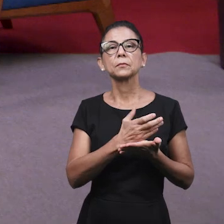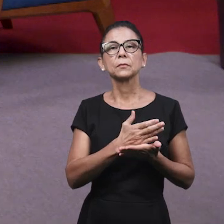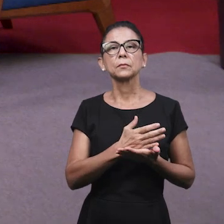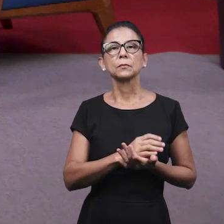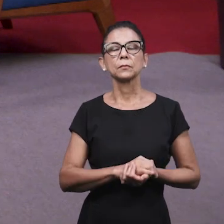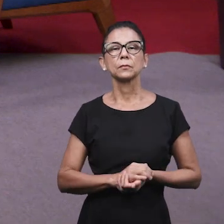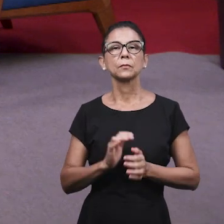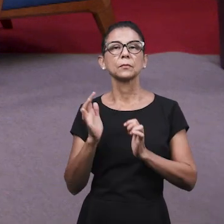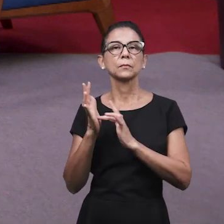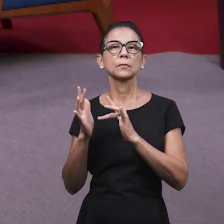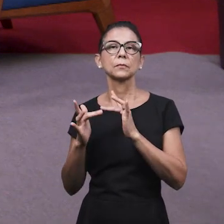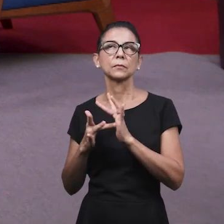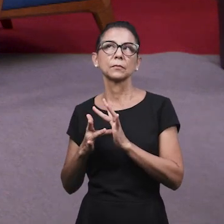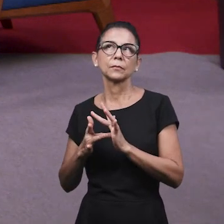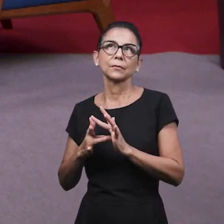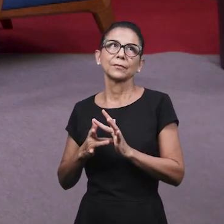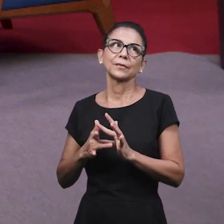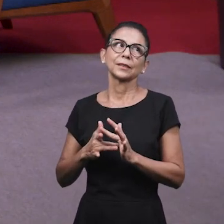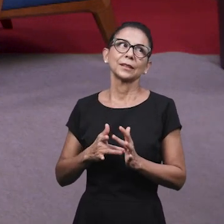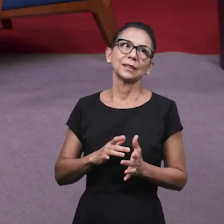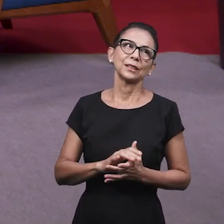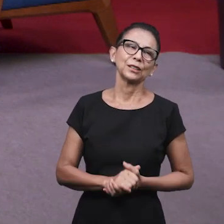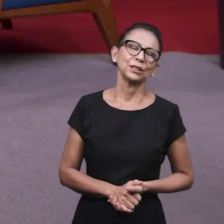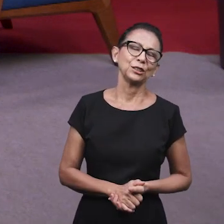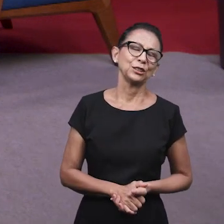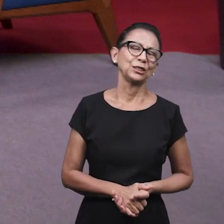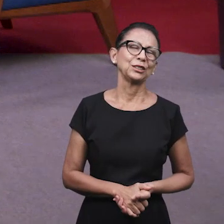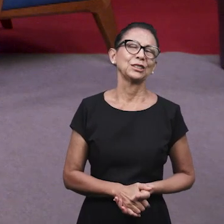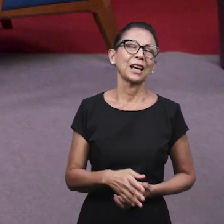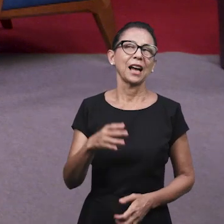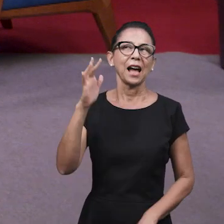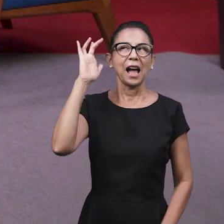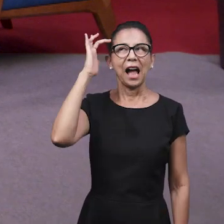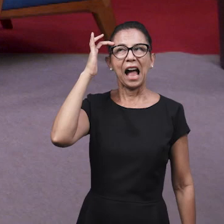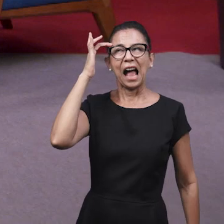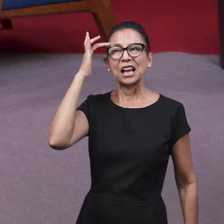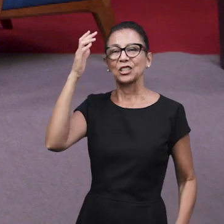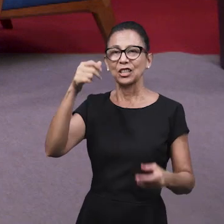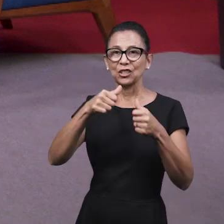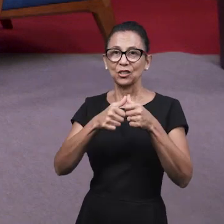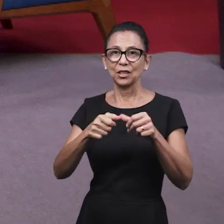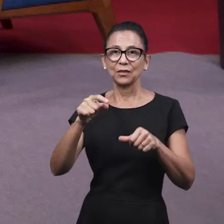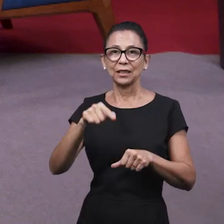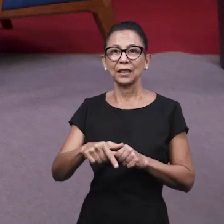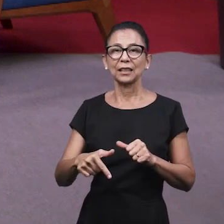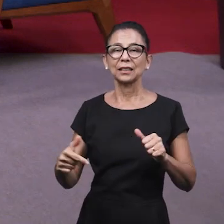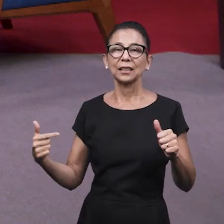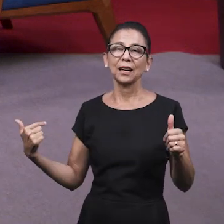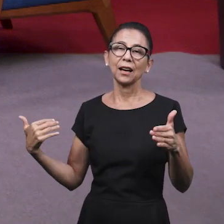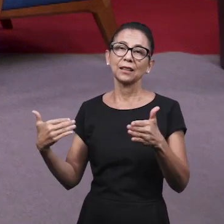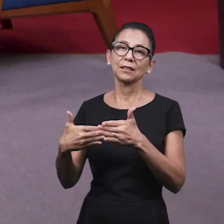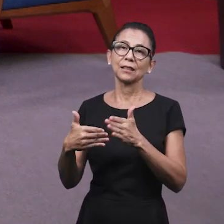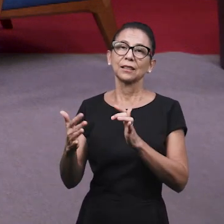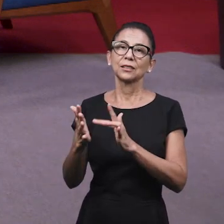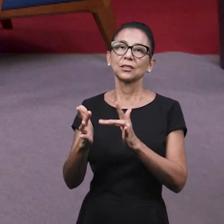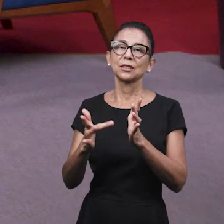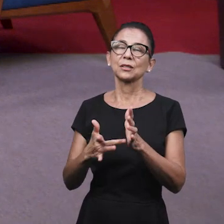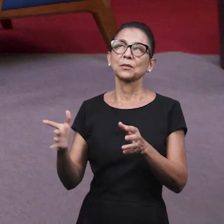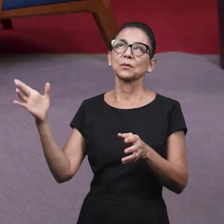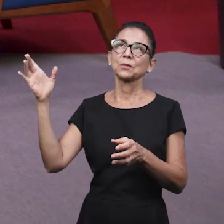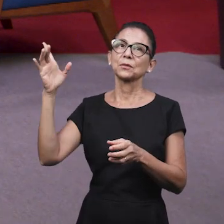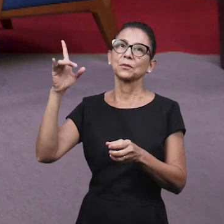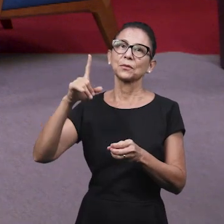Je pense qu'on pourrait rester ici jusqu'à ce que Jésus revienne et on ne finirait pas. Parce que, en